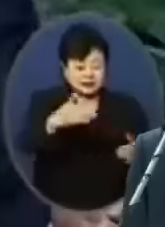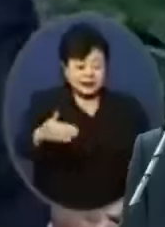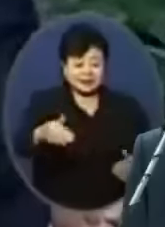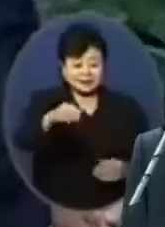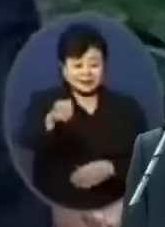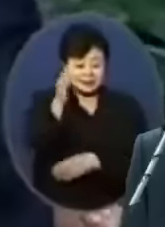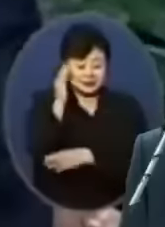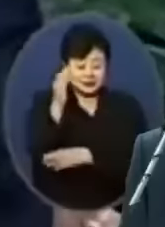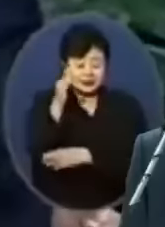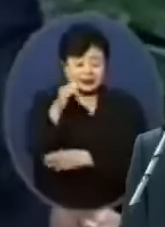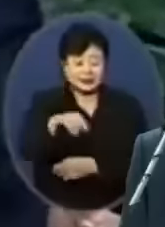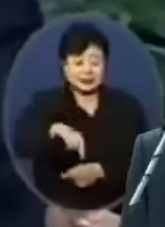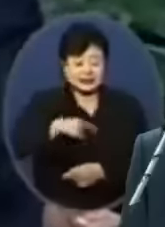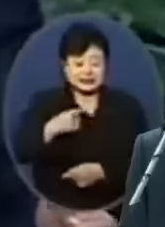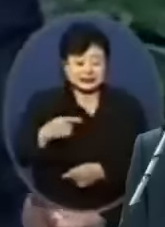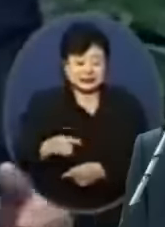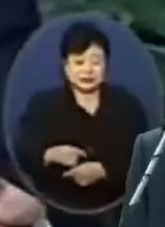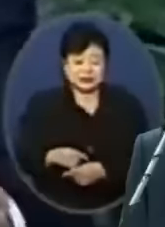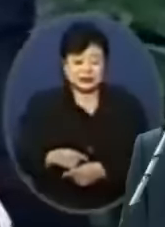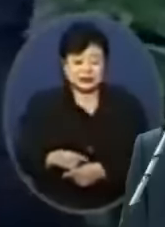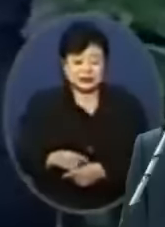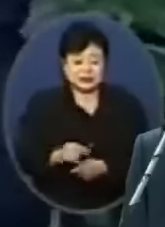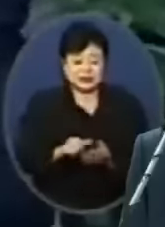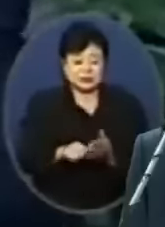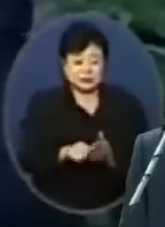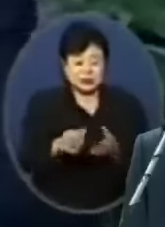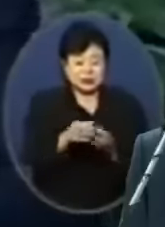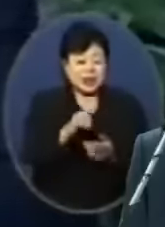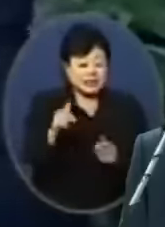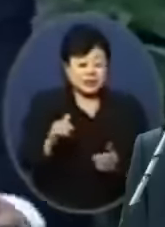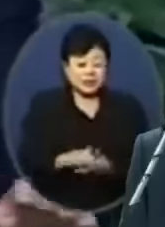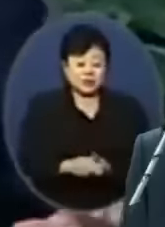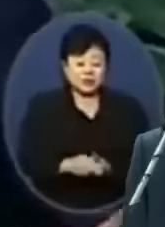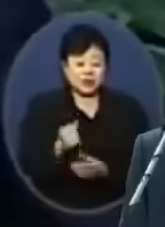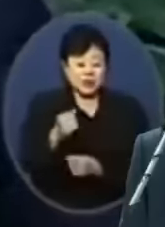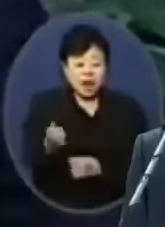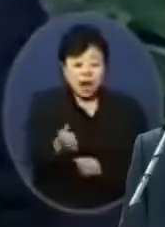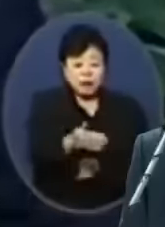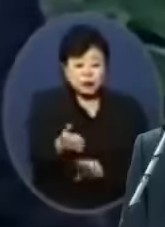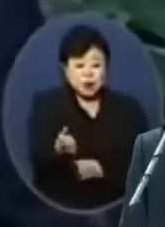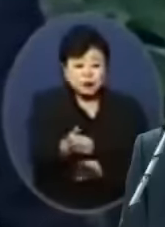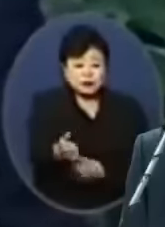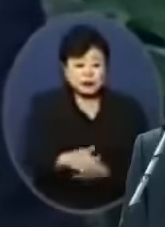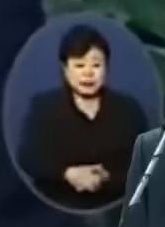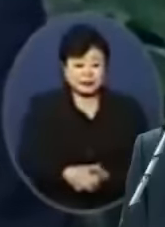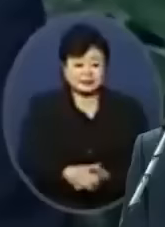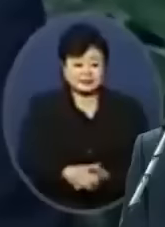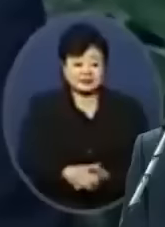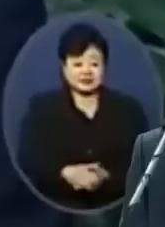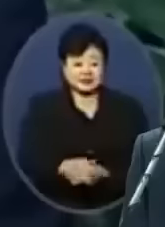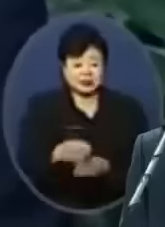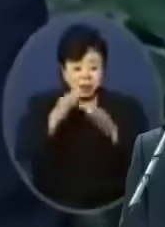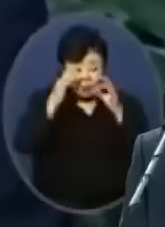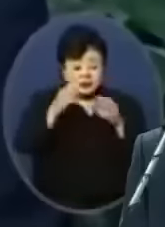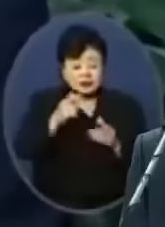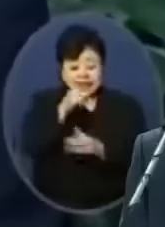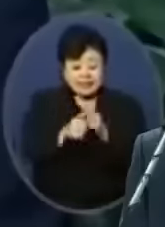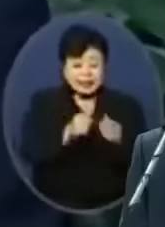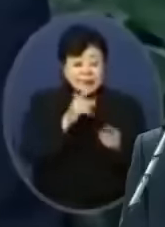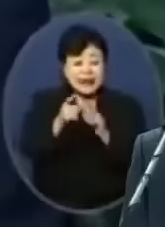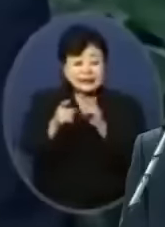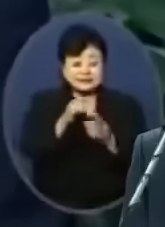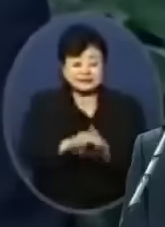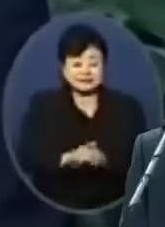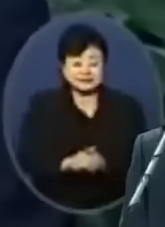강단의 자신 스스로 재료가 모여서 된 것이 아니라 원래는 아무것도 없었는데 눈에 안 보이는 하나님